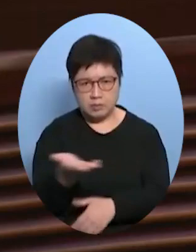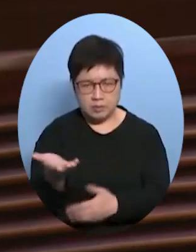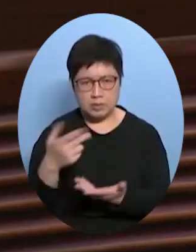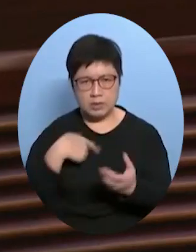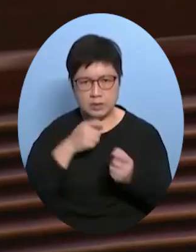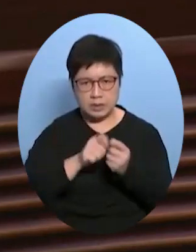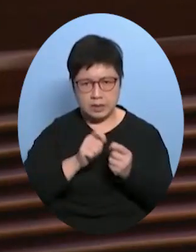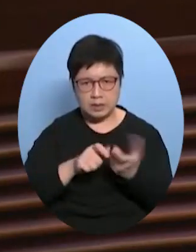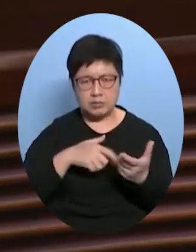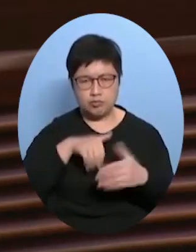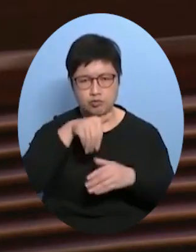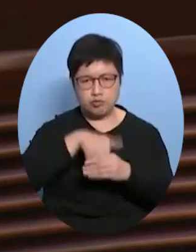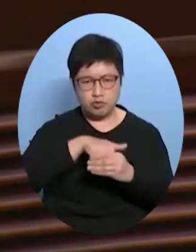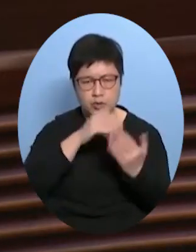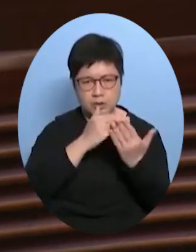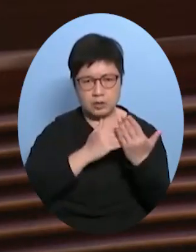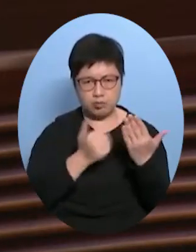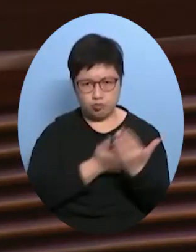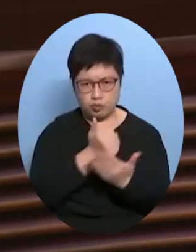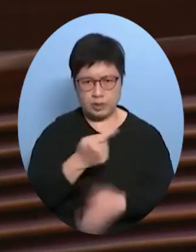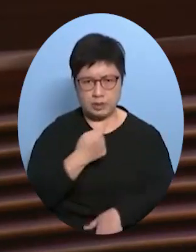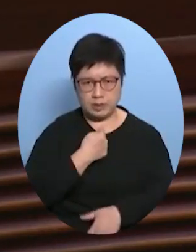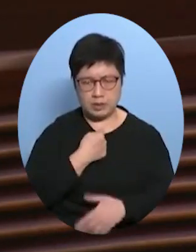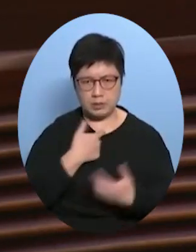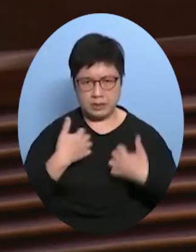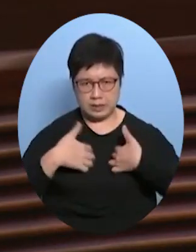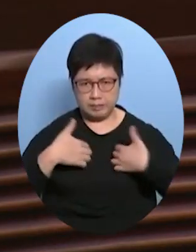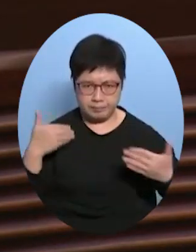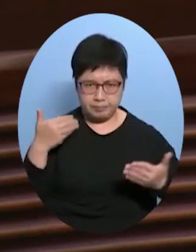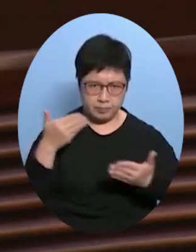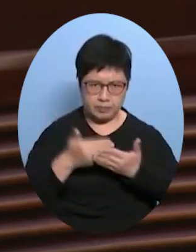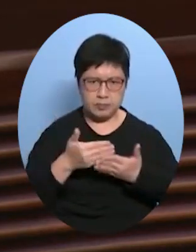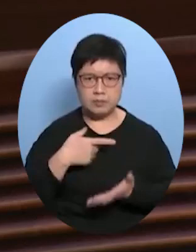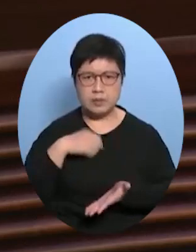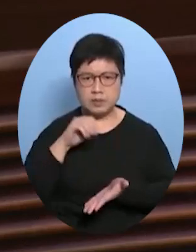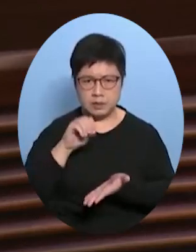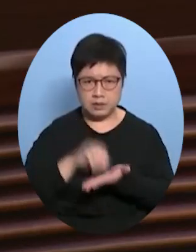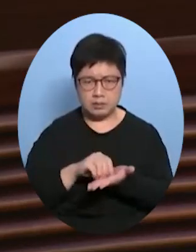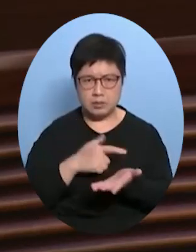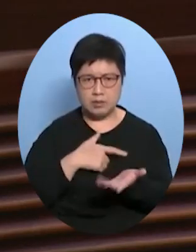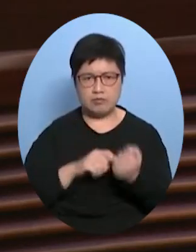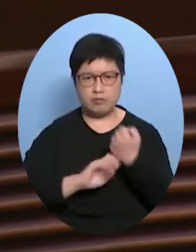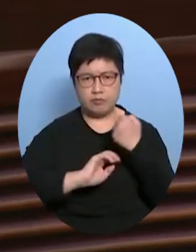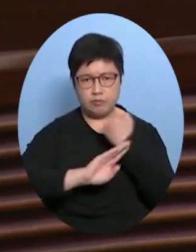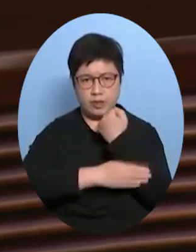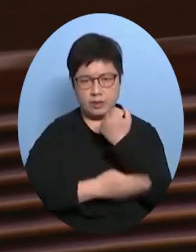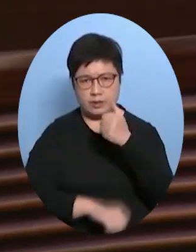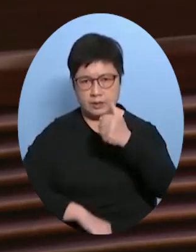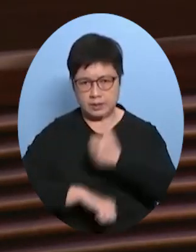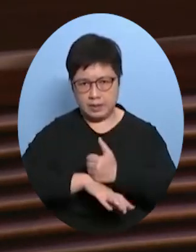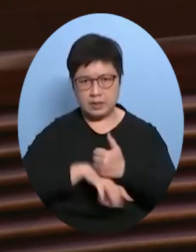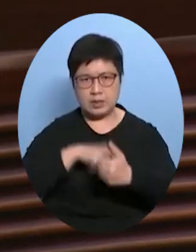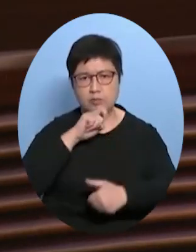釋完善選舉制度的必要性和迫切性，以及決定的堅實憲制基礎。畢